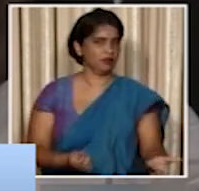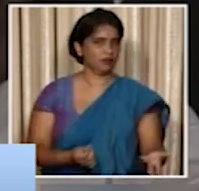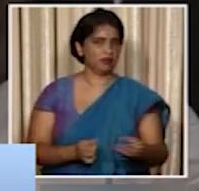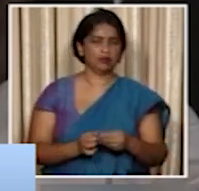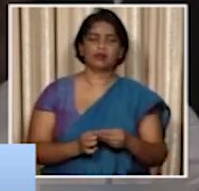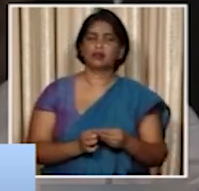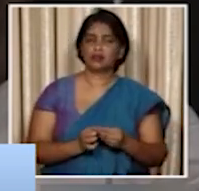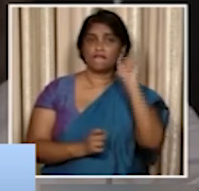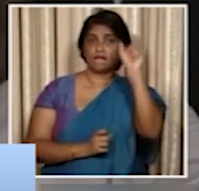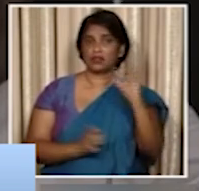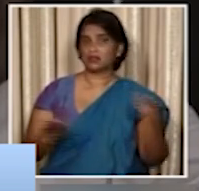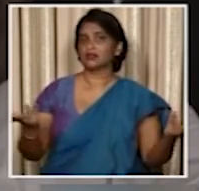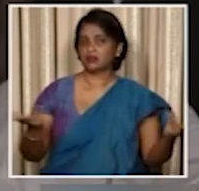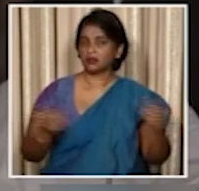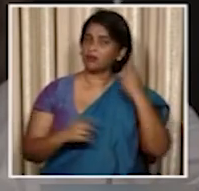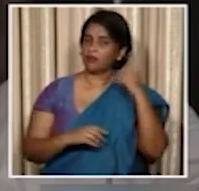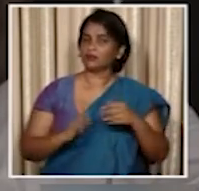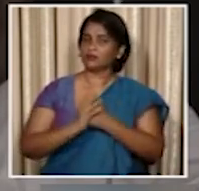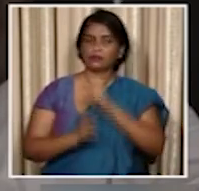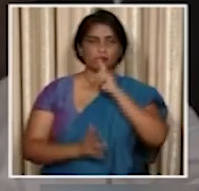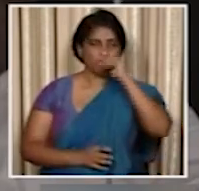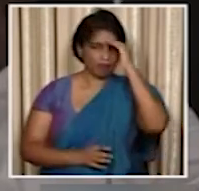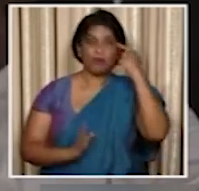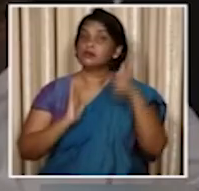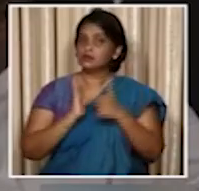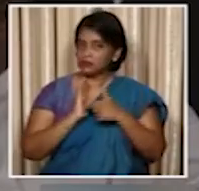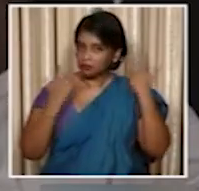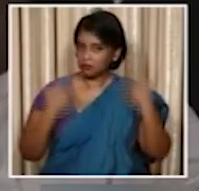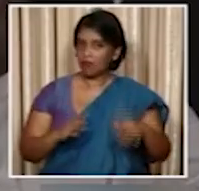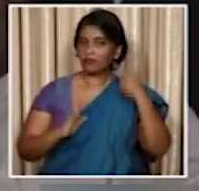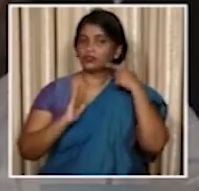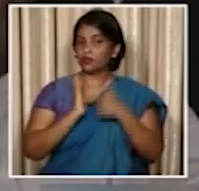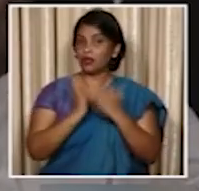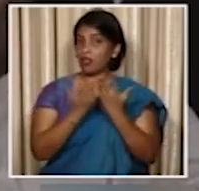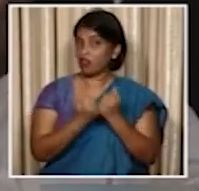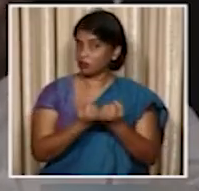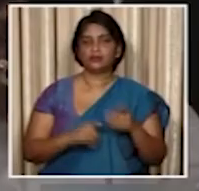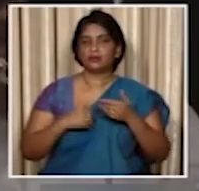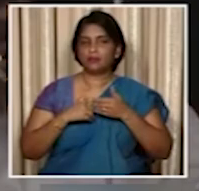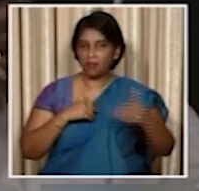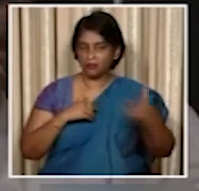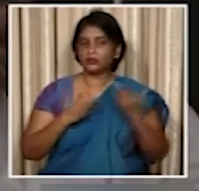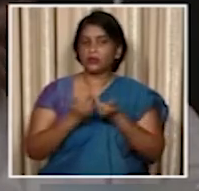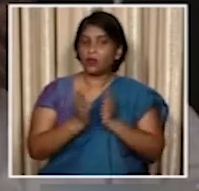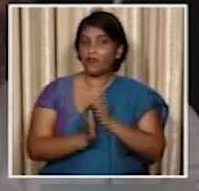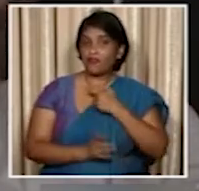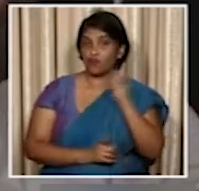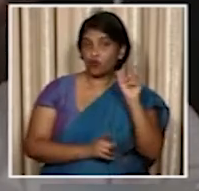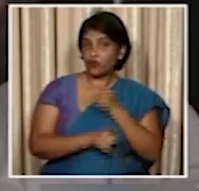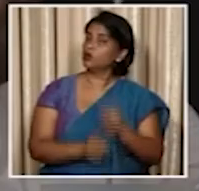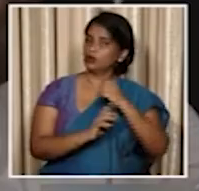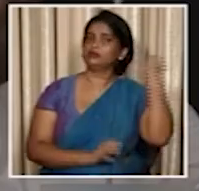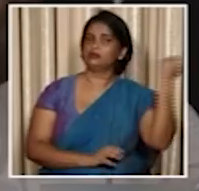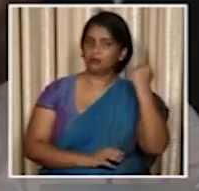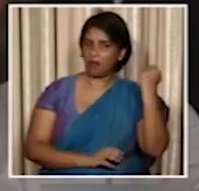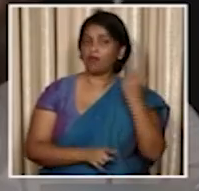අසාධාරණ විශේෂ නැතුව. ඒක නිසා ගරු කථානායකතුමනි විභාගේ තියලා විභාගේ ලකුණු ගත්තහම පස්සේ තමන්ගේ විශේෂ අදාළ ඩෙමොන්ස්ට්‍රේෂන් එකක්